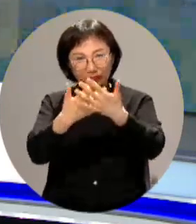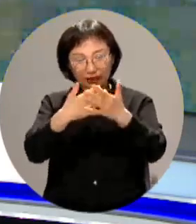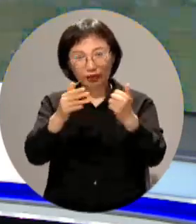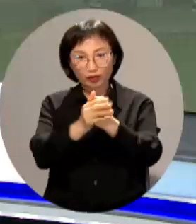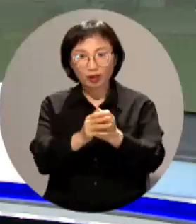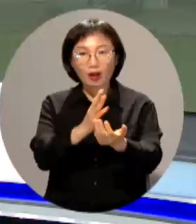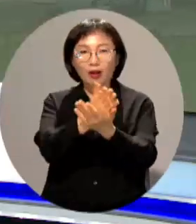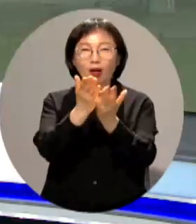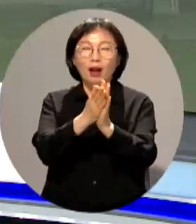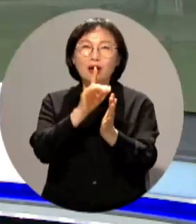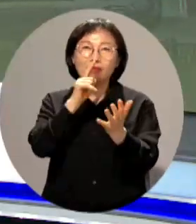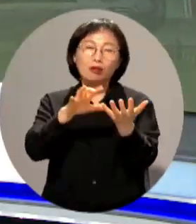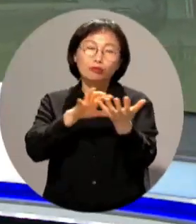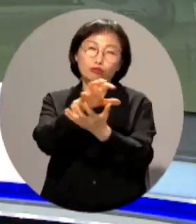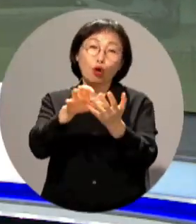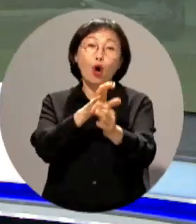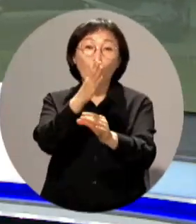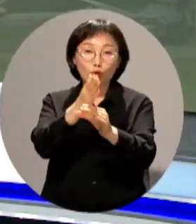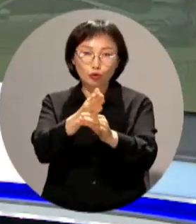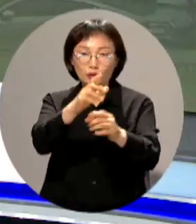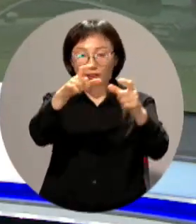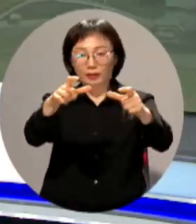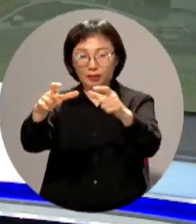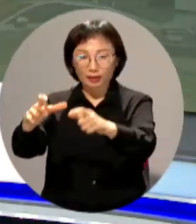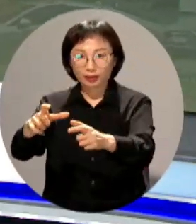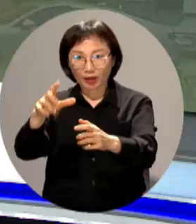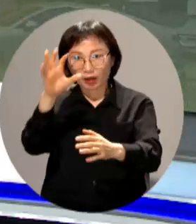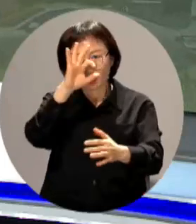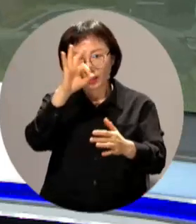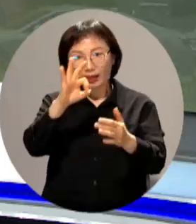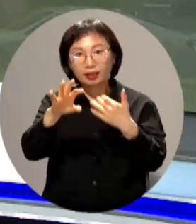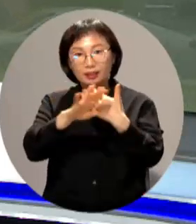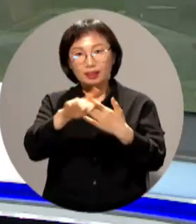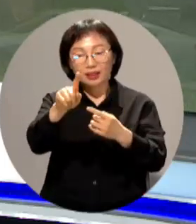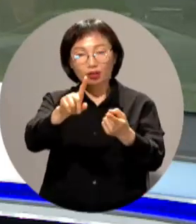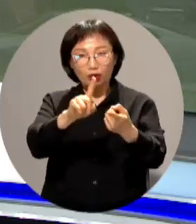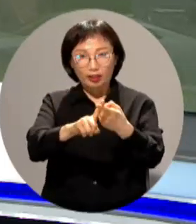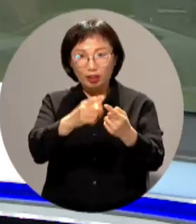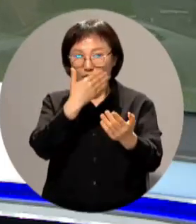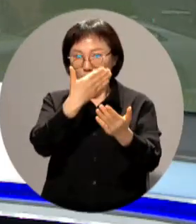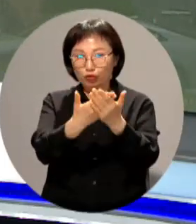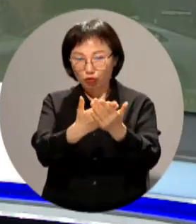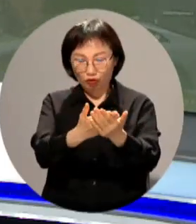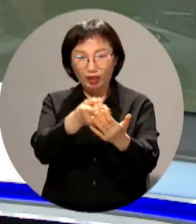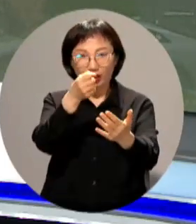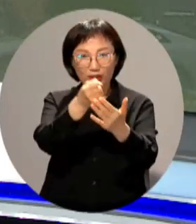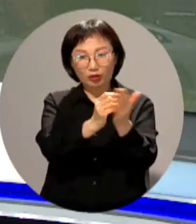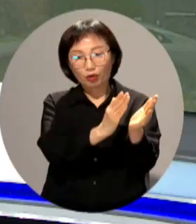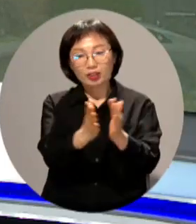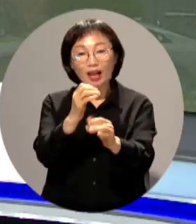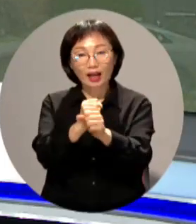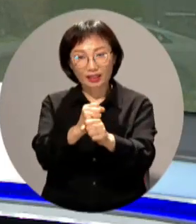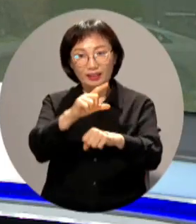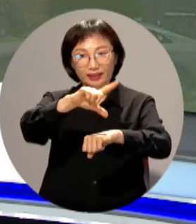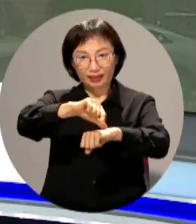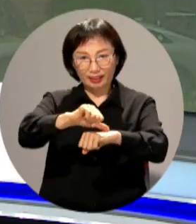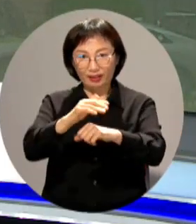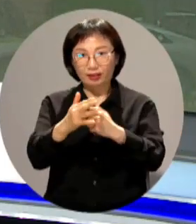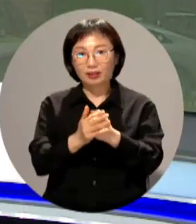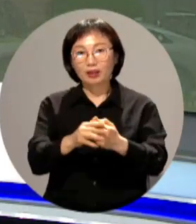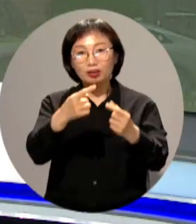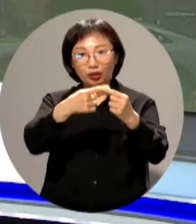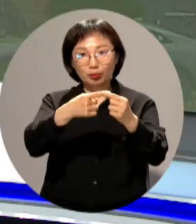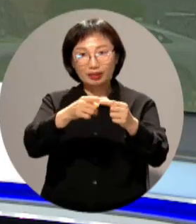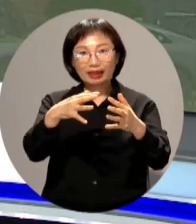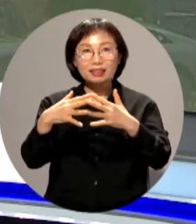논란이 계속되고 있는 접전 지역을 골라서 선거 쟁점을 키워드로 정리해 보는 시간을 마련했습니다 오늘은 그 첫번째로